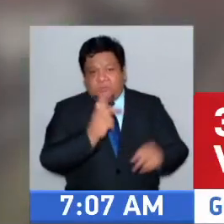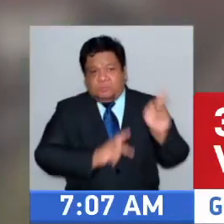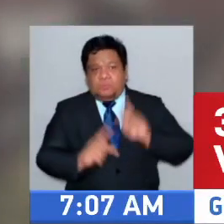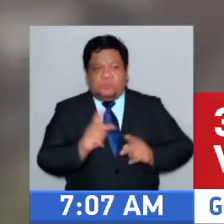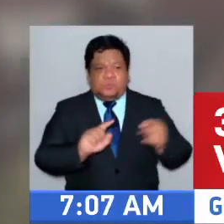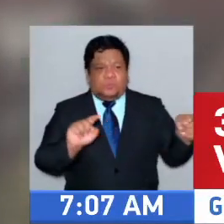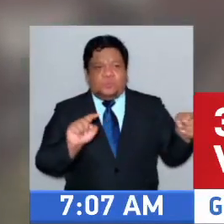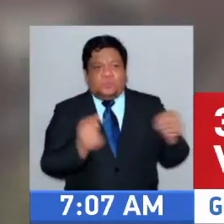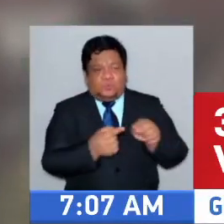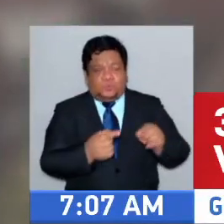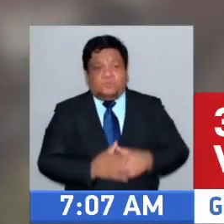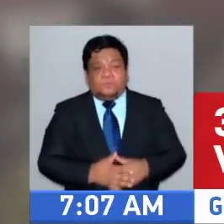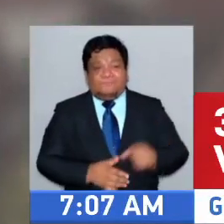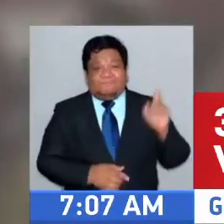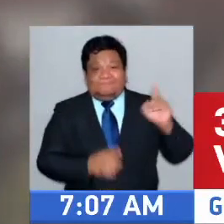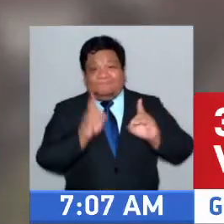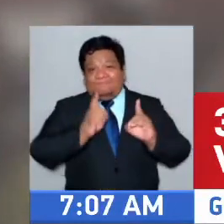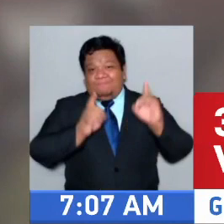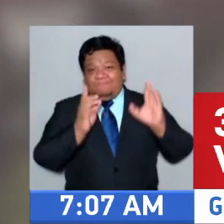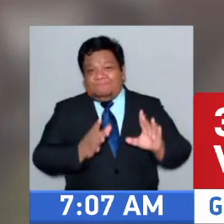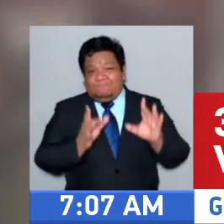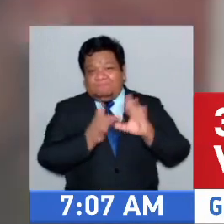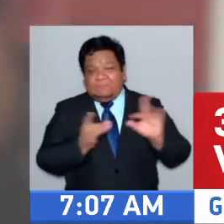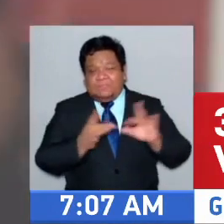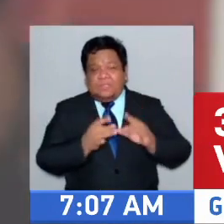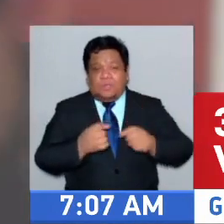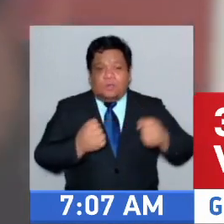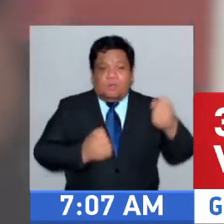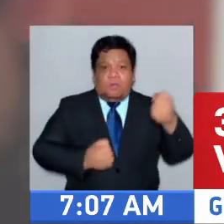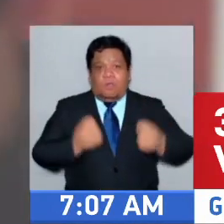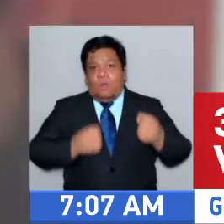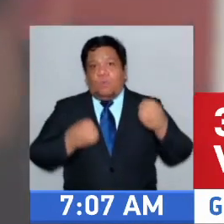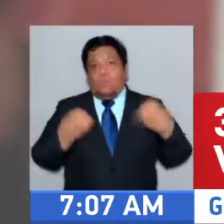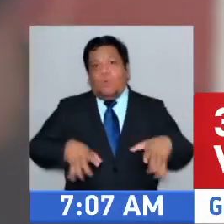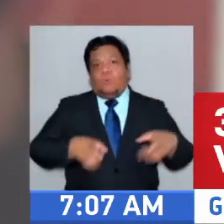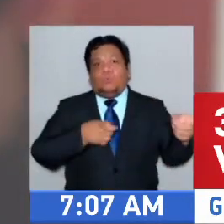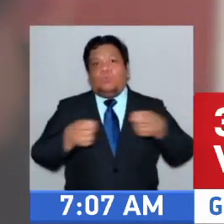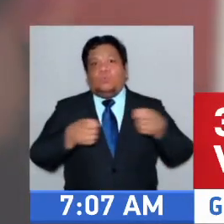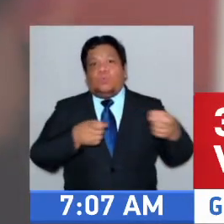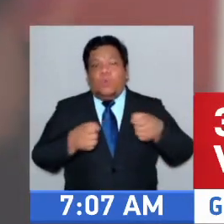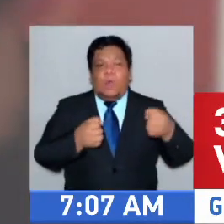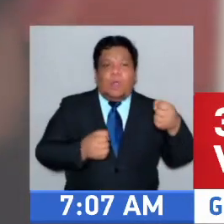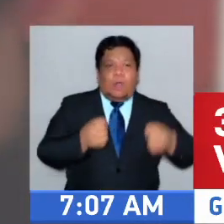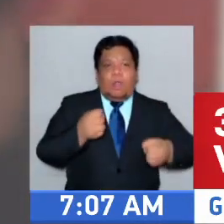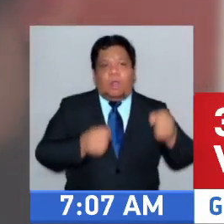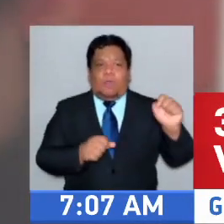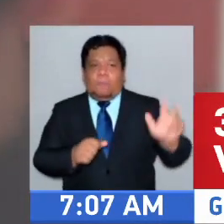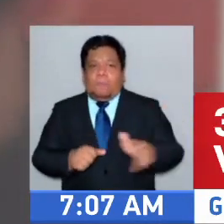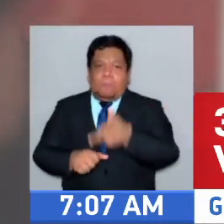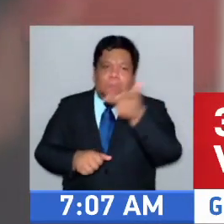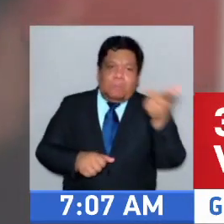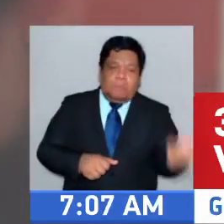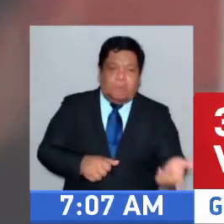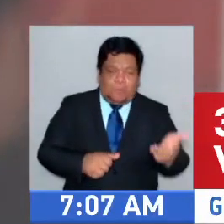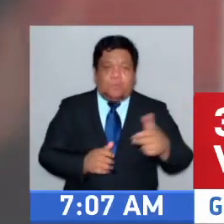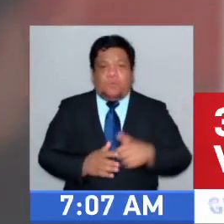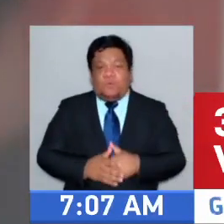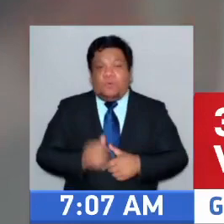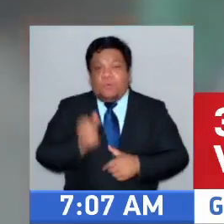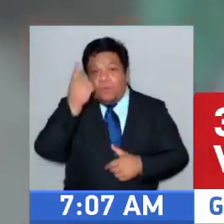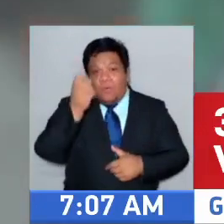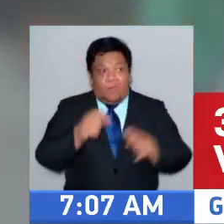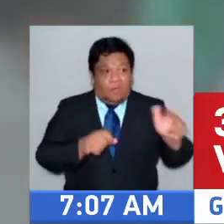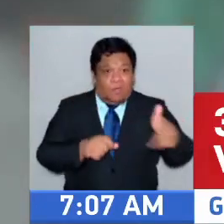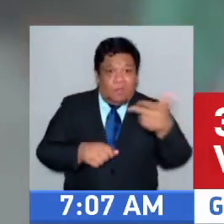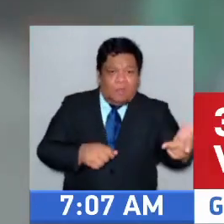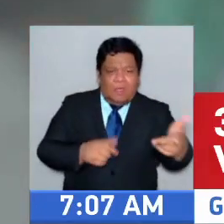sa manibela habang bumabiyahe papuntang Paranaque galing Makati City. Nagpaikot-ikot daw ang van bago tuluyang tumagilid